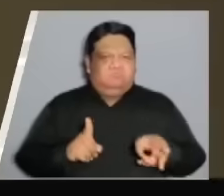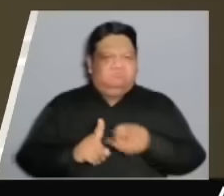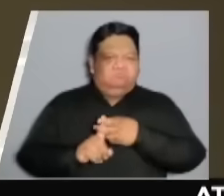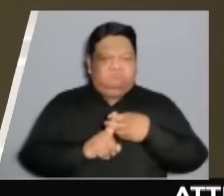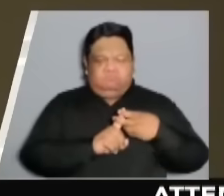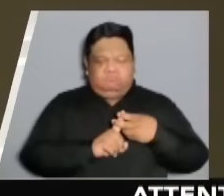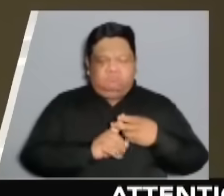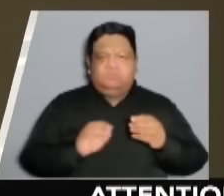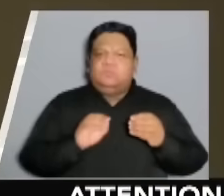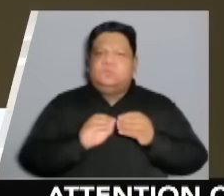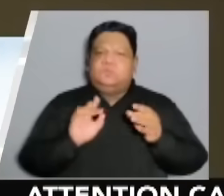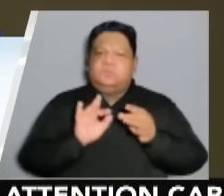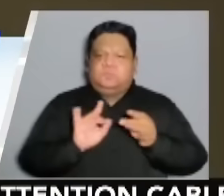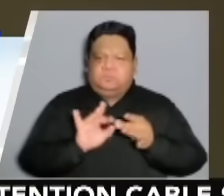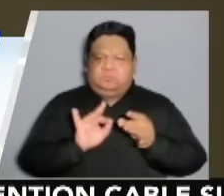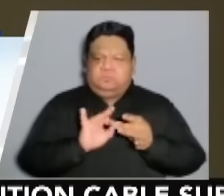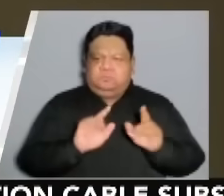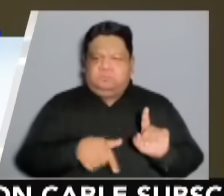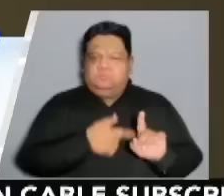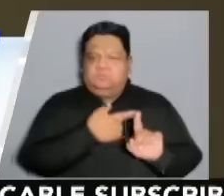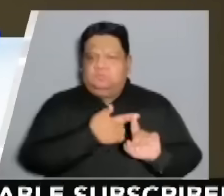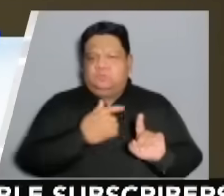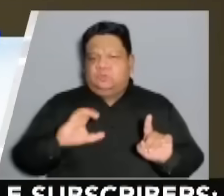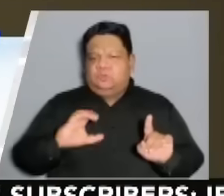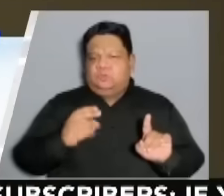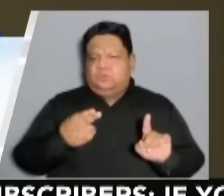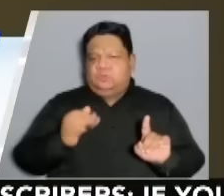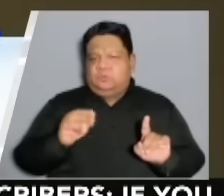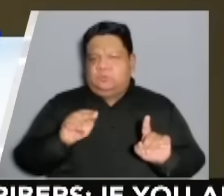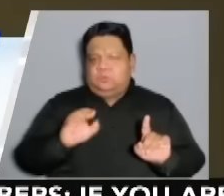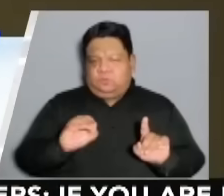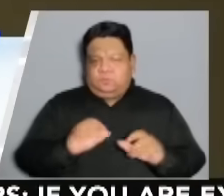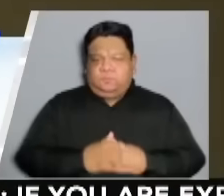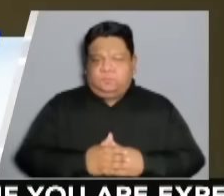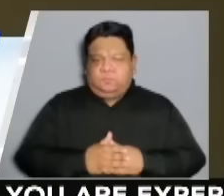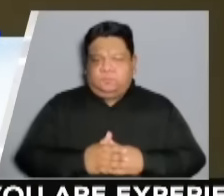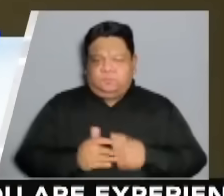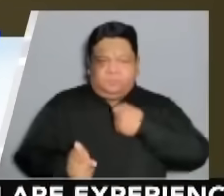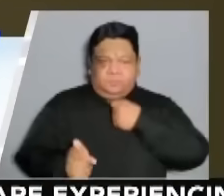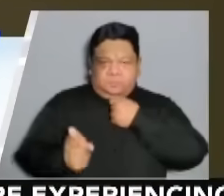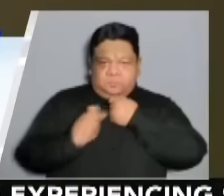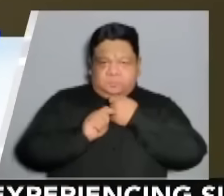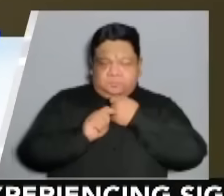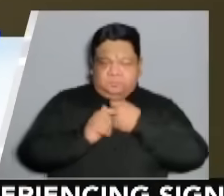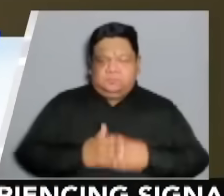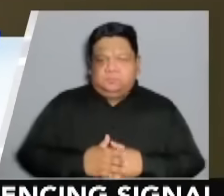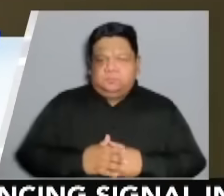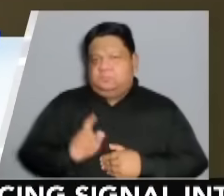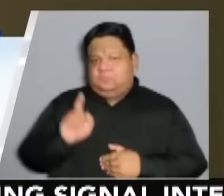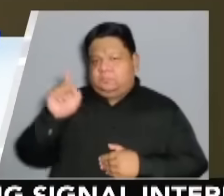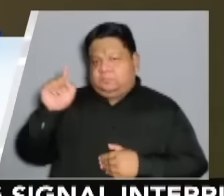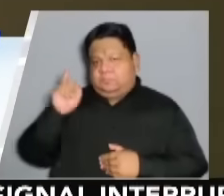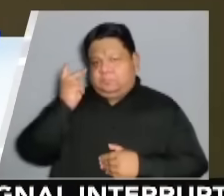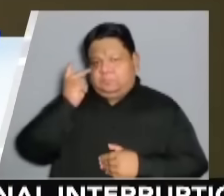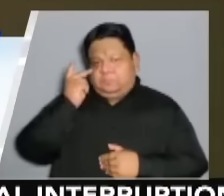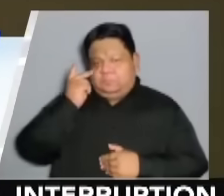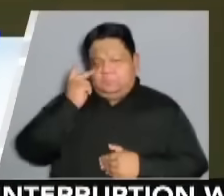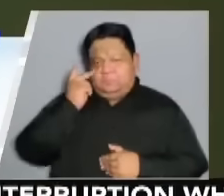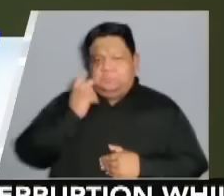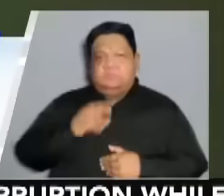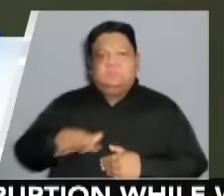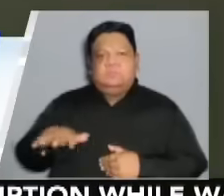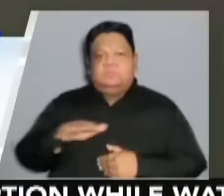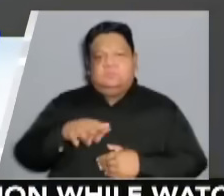Ito ang aktwal na pag-retrieve ng mga otoridad sa dalawang bangkay ng lalaki sa barangay Patintinan, Sangay, Camarines Sur noong June